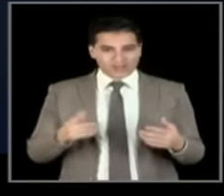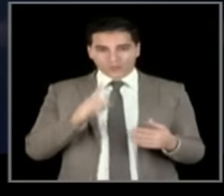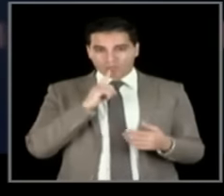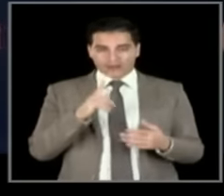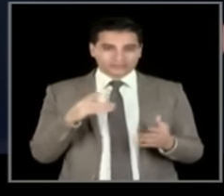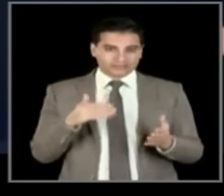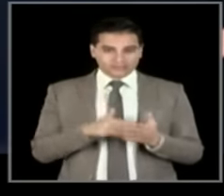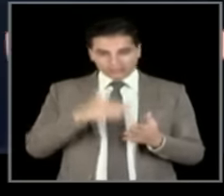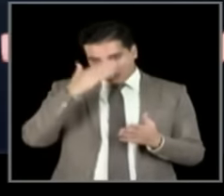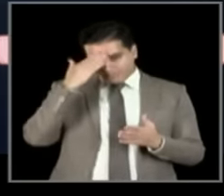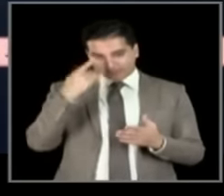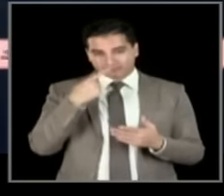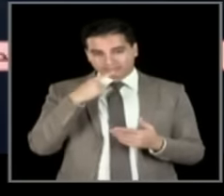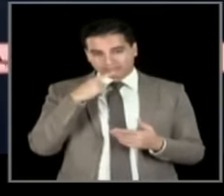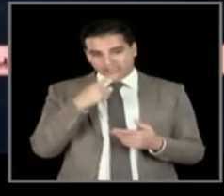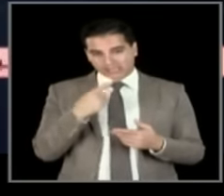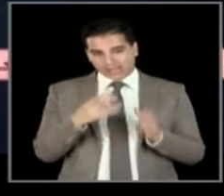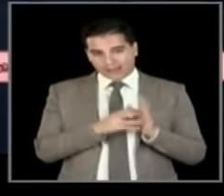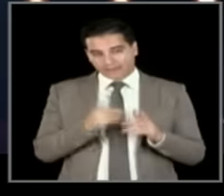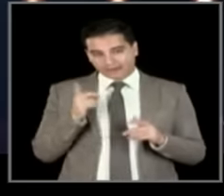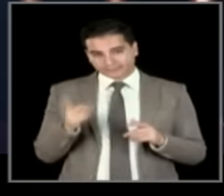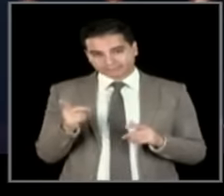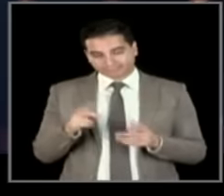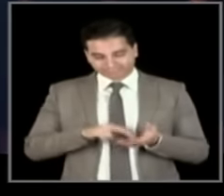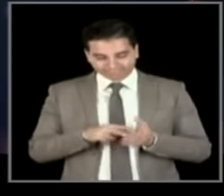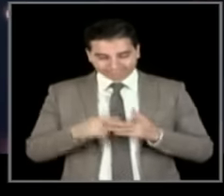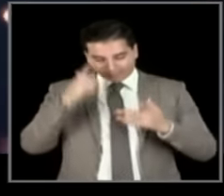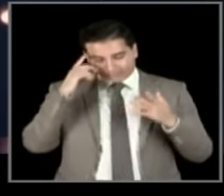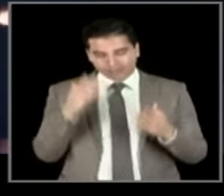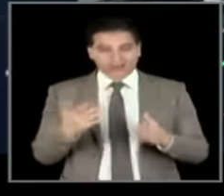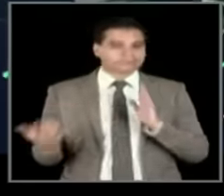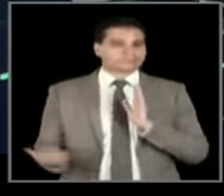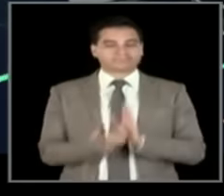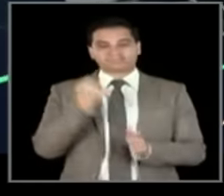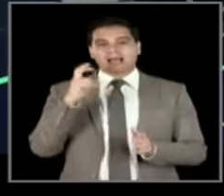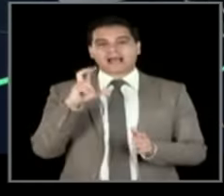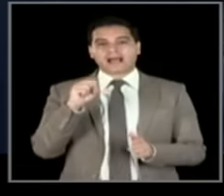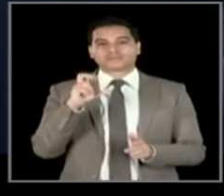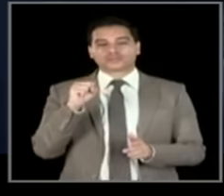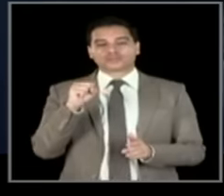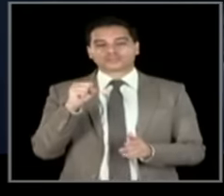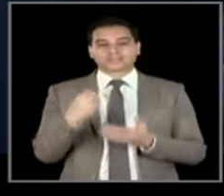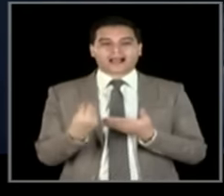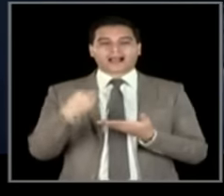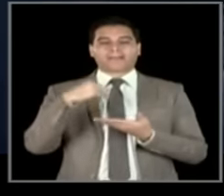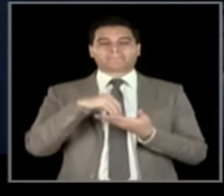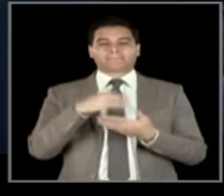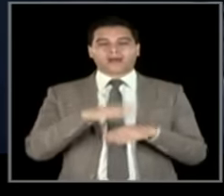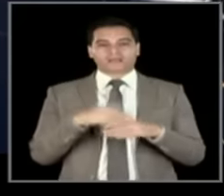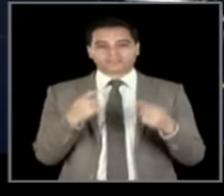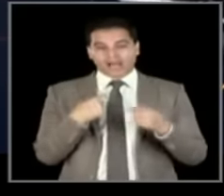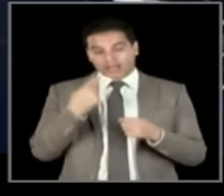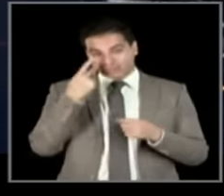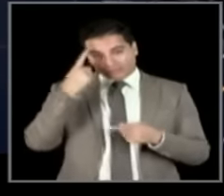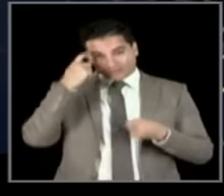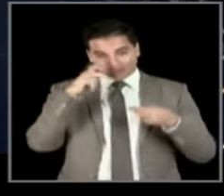ولكن بخبرة جامعة اسكندرية ركزوا، خدوا 25 نقطة في ضربات الجزاء. أنا طبعا ما كنتش راضي عن أدائي تحت